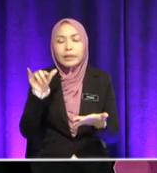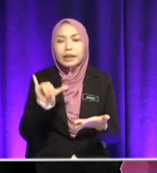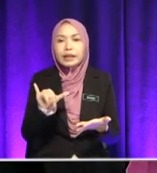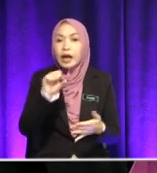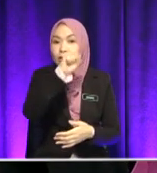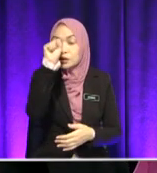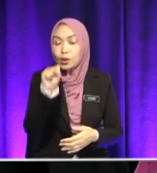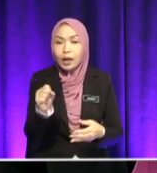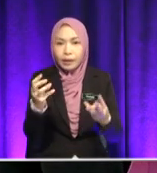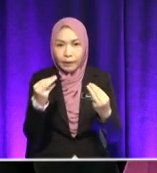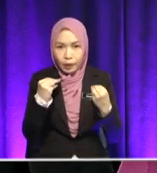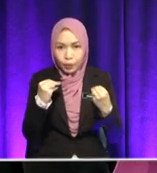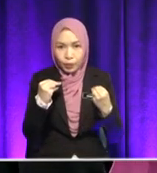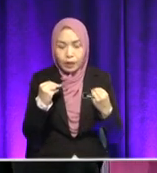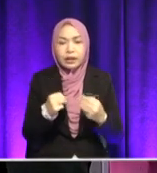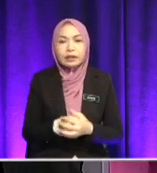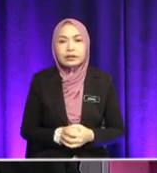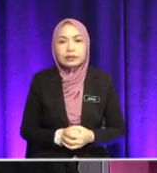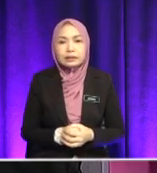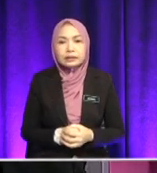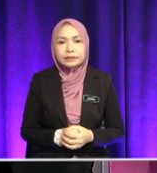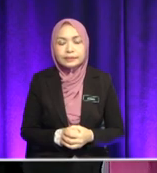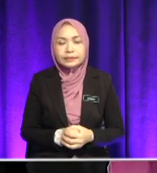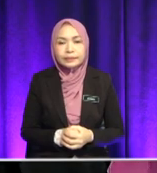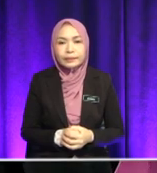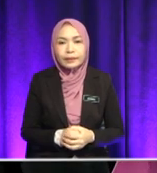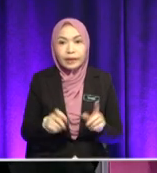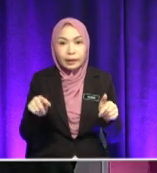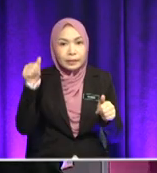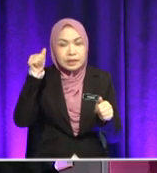untuk ayat matic nah nih tapi